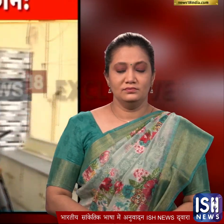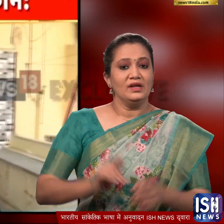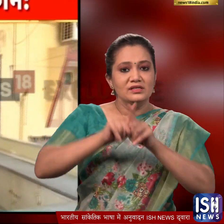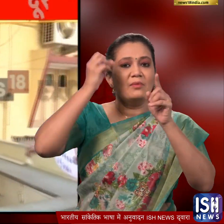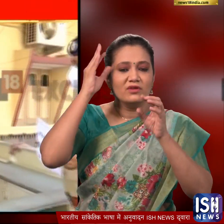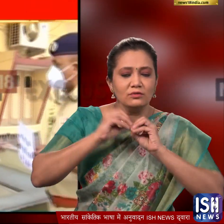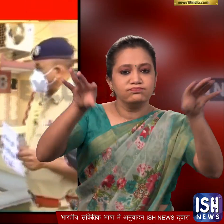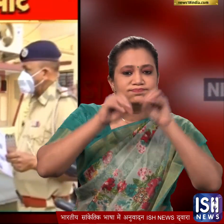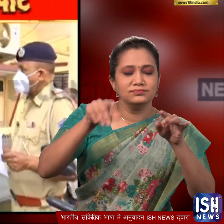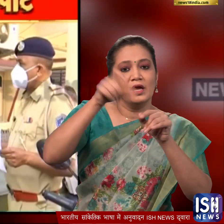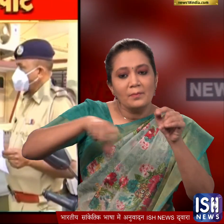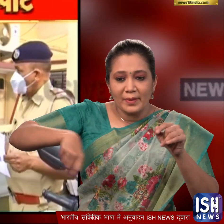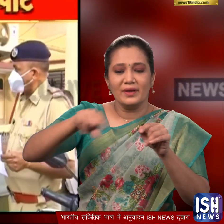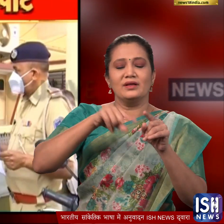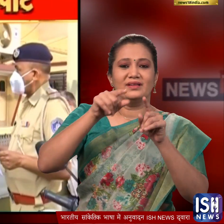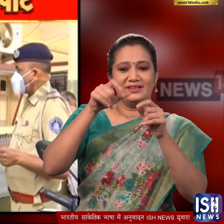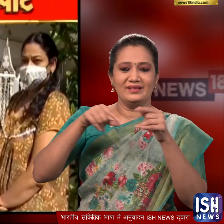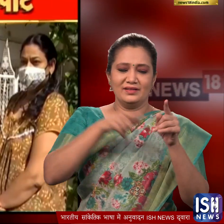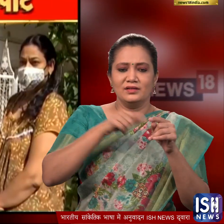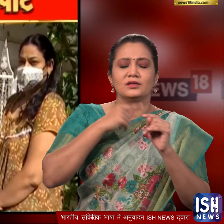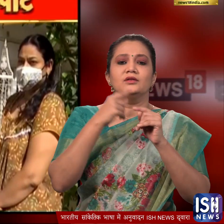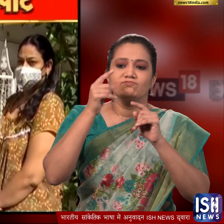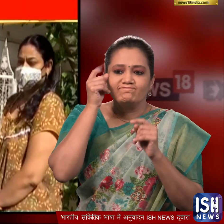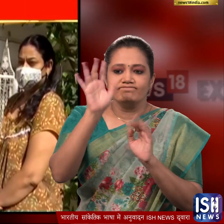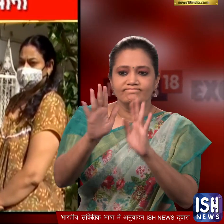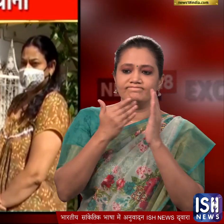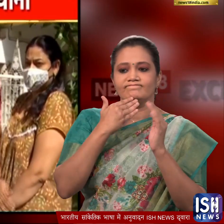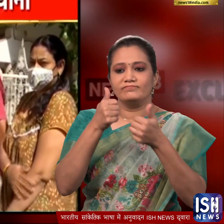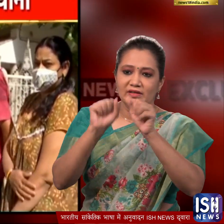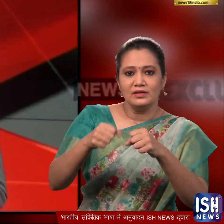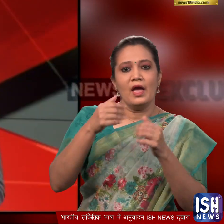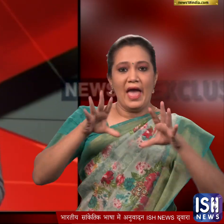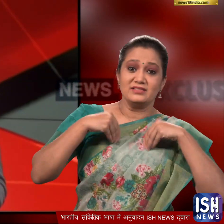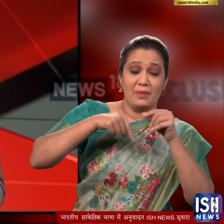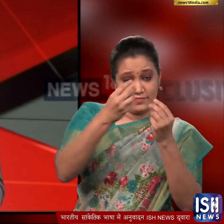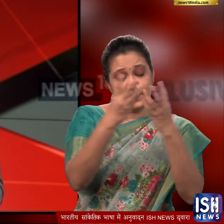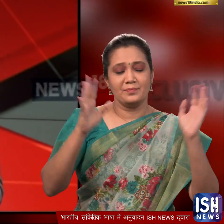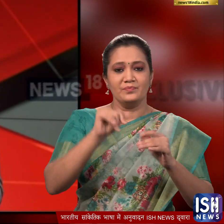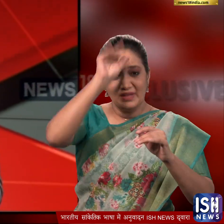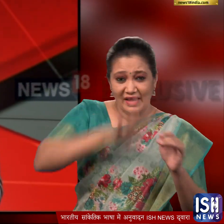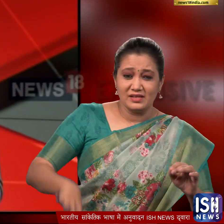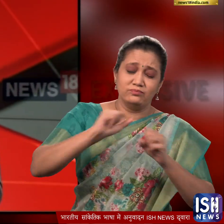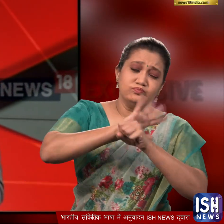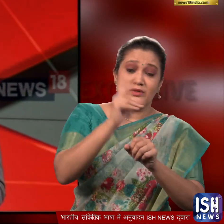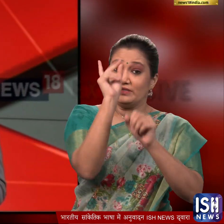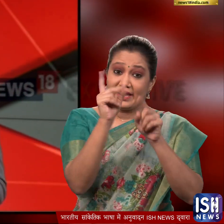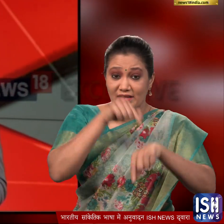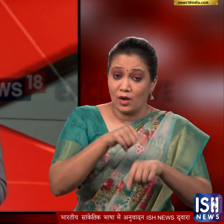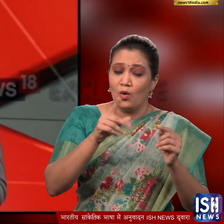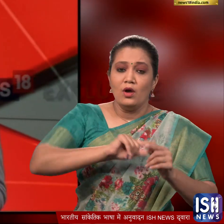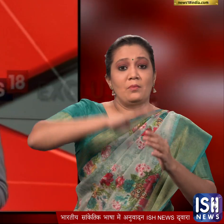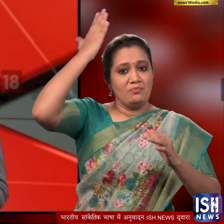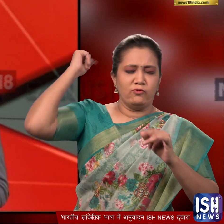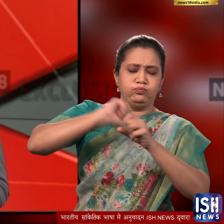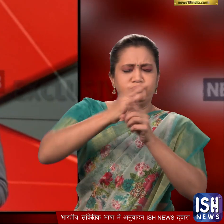उन लोगों ने भी जागरूकता फैलाने के लिए निकले इन पुलिस कर्मियों और समाज सेवियों की अपील पर गौर किया। सौभाग्य की बात है कि देश में महामारी की दूसरी